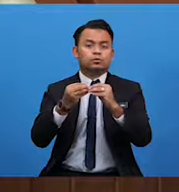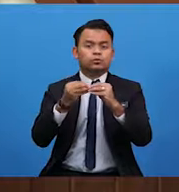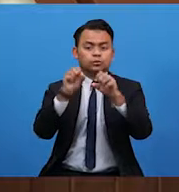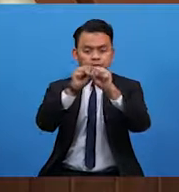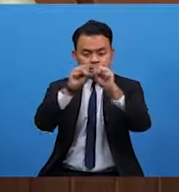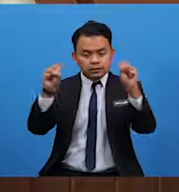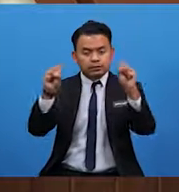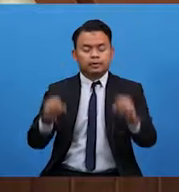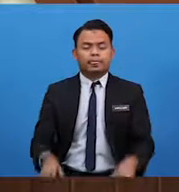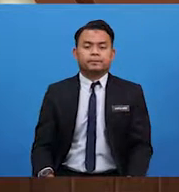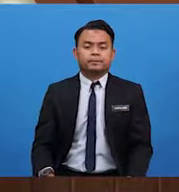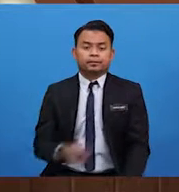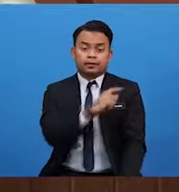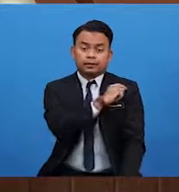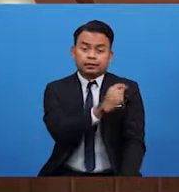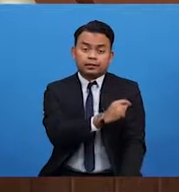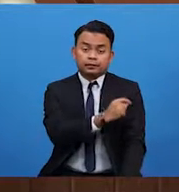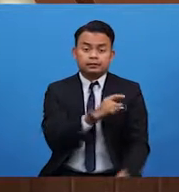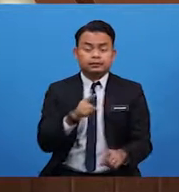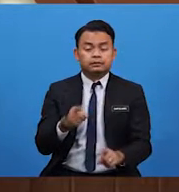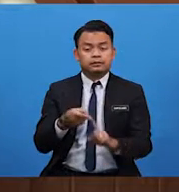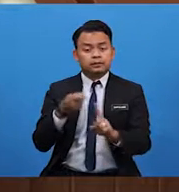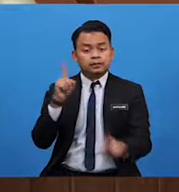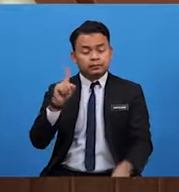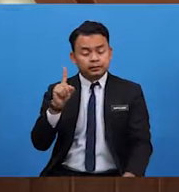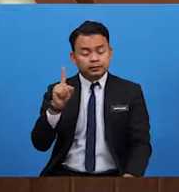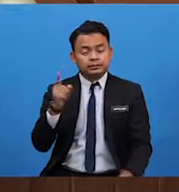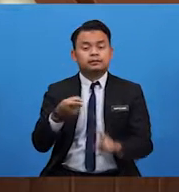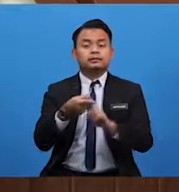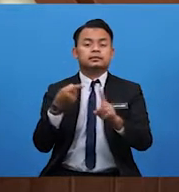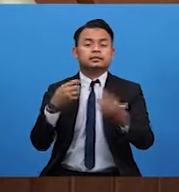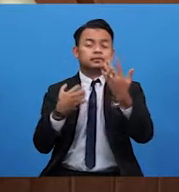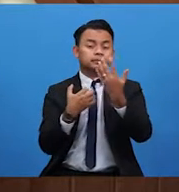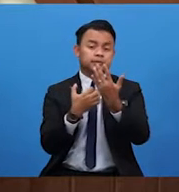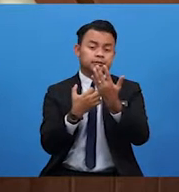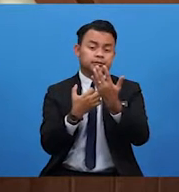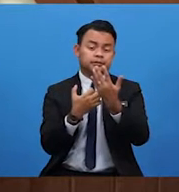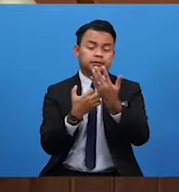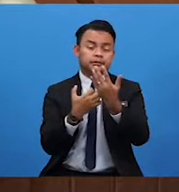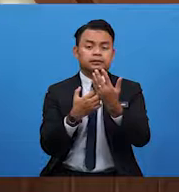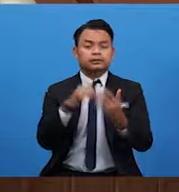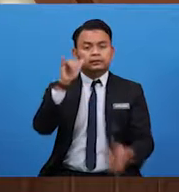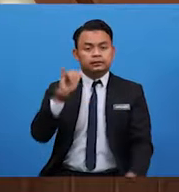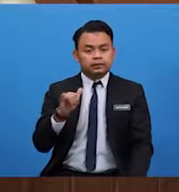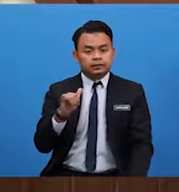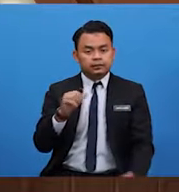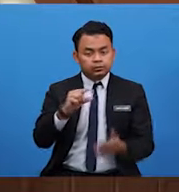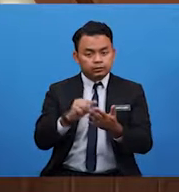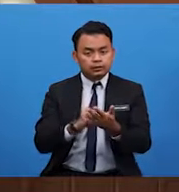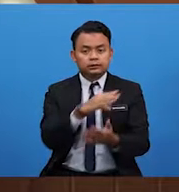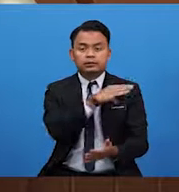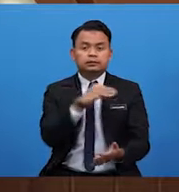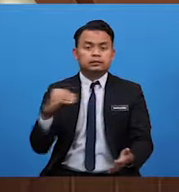itu datangnya daripada bateri yang digunakan dan juga tenaga solar yang diperolehi